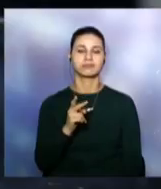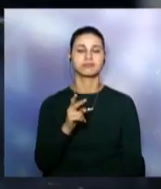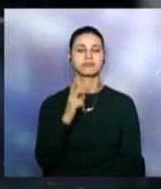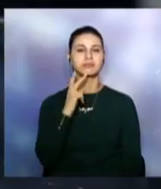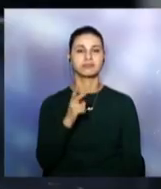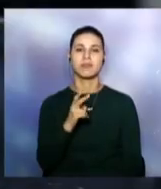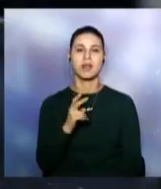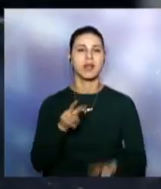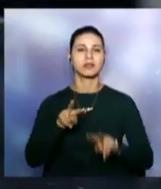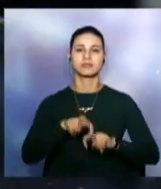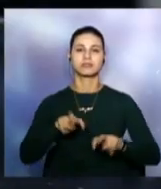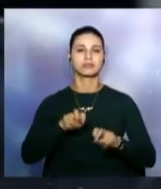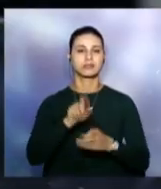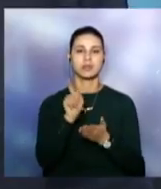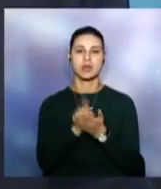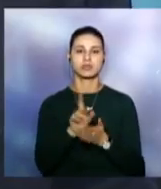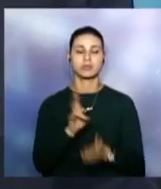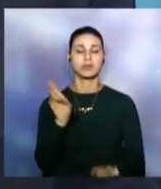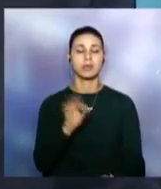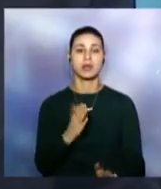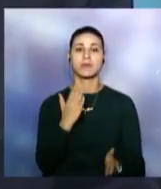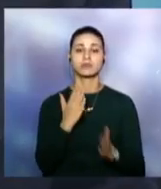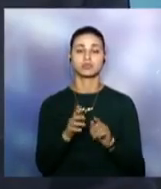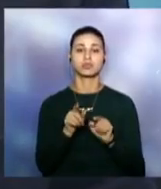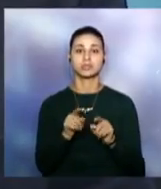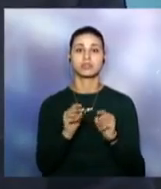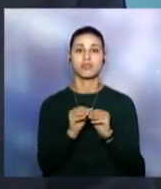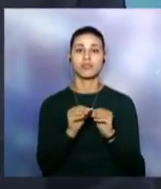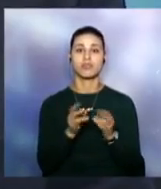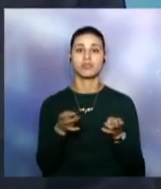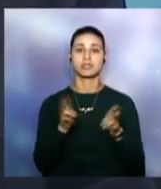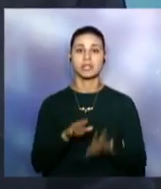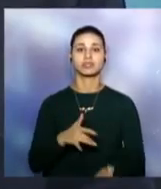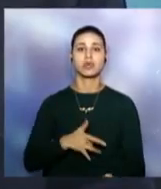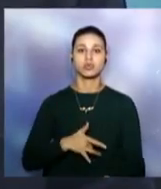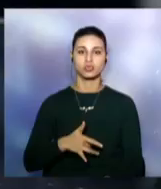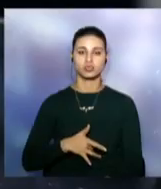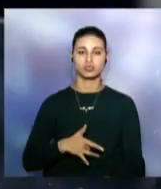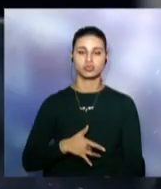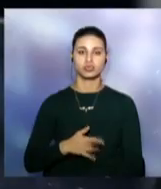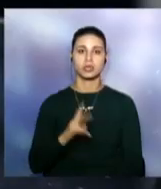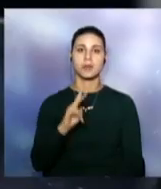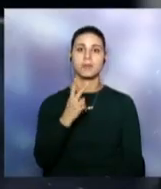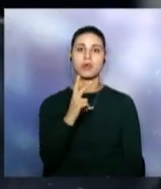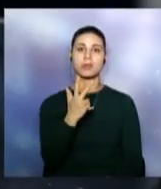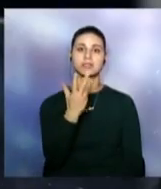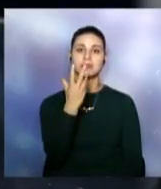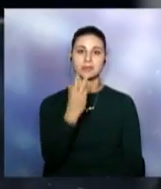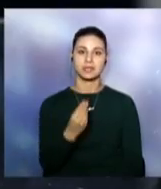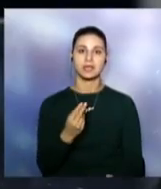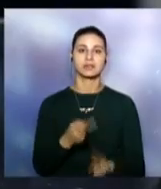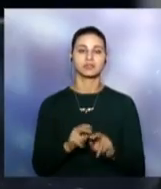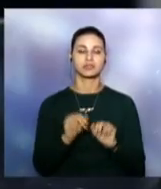არავითარი აქტიური ჩარევა არ ჭირდება. მაგრამ თუ კი ის ისევ დარჩა კუჭში მეორე, მესამე დღეს, რაც